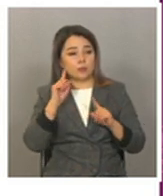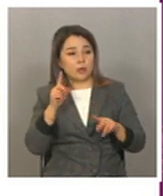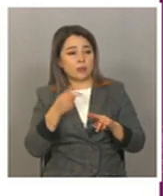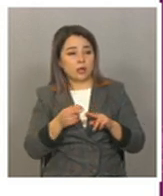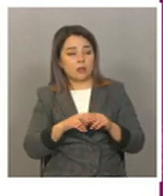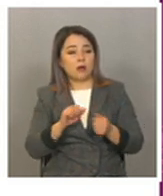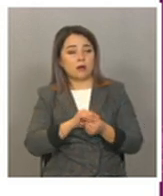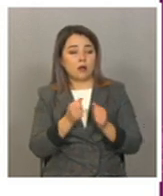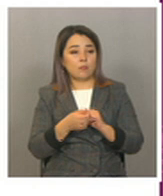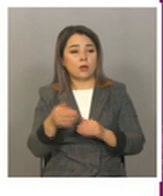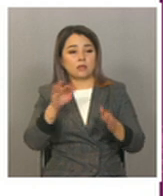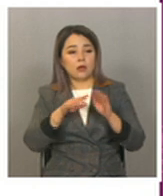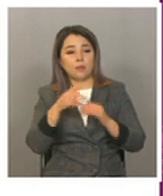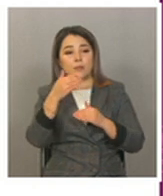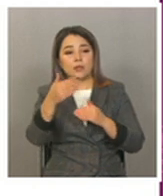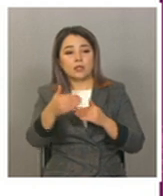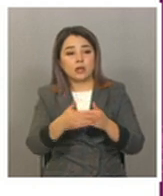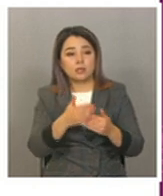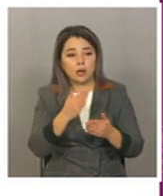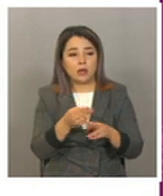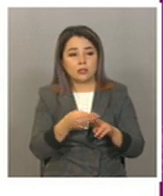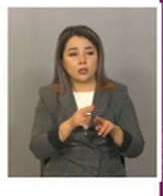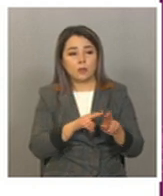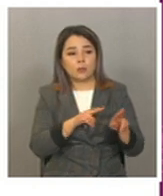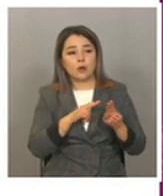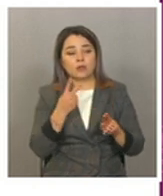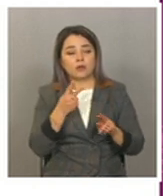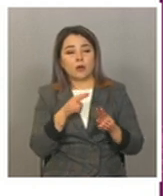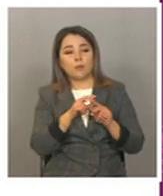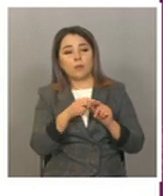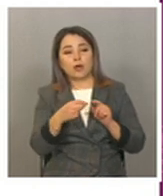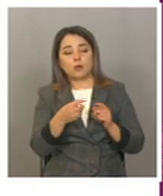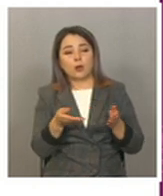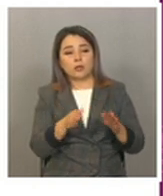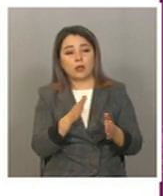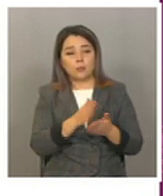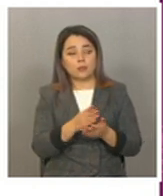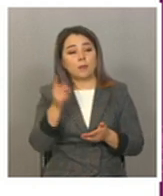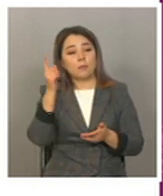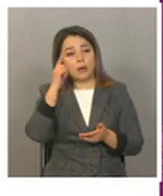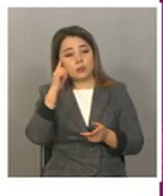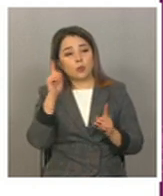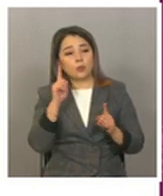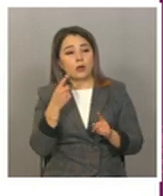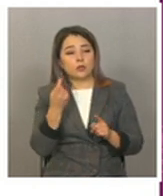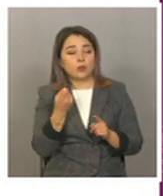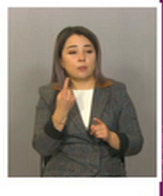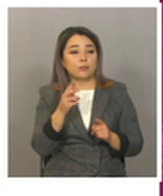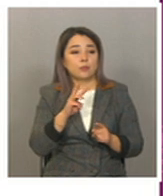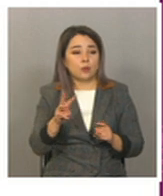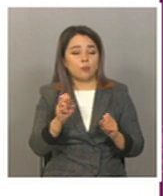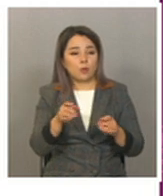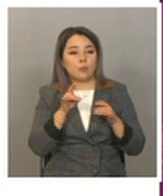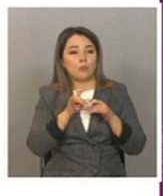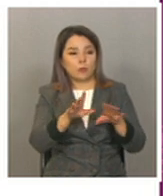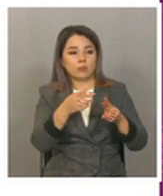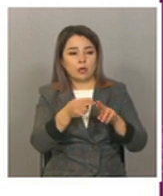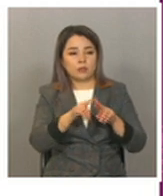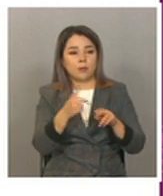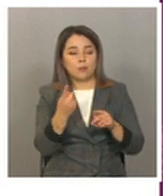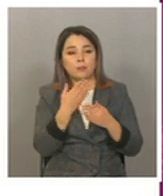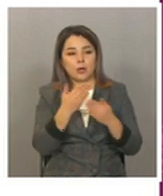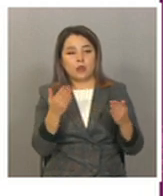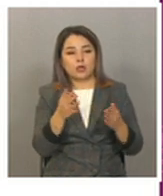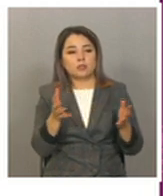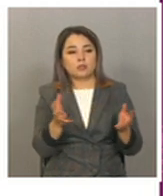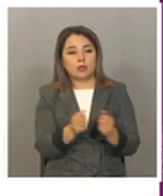все приближались. В обойме теперь было всего два патрона. Понимая, что еще минута, и он упустит последний шанс,